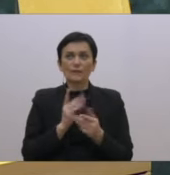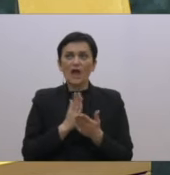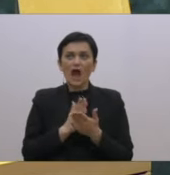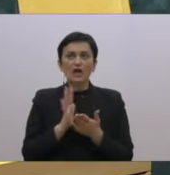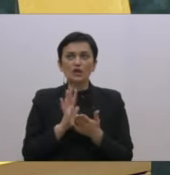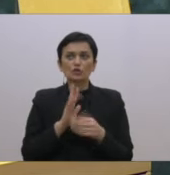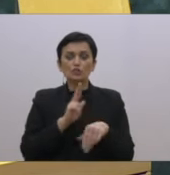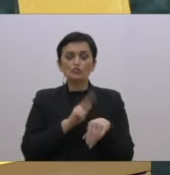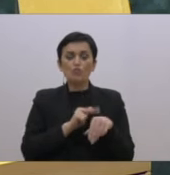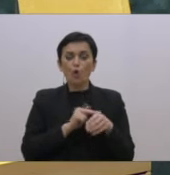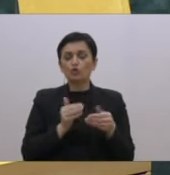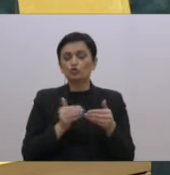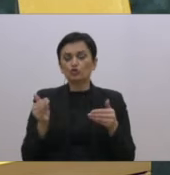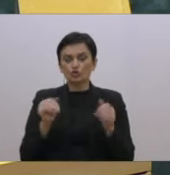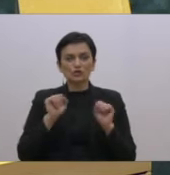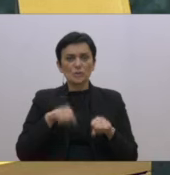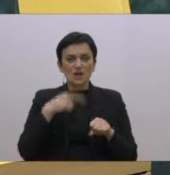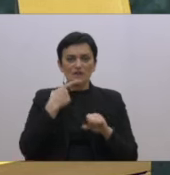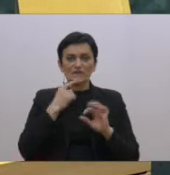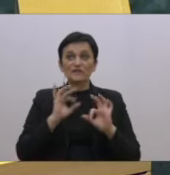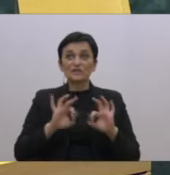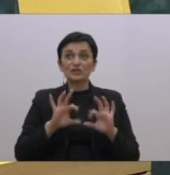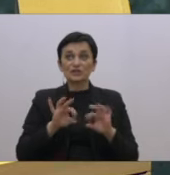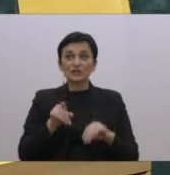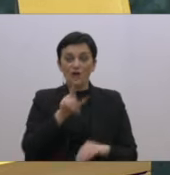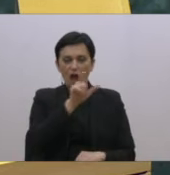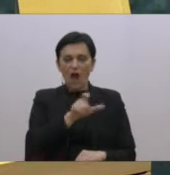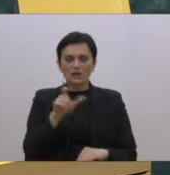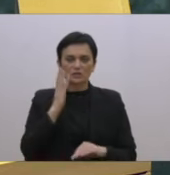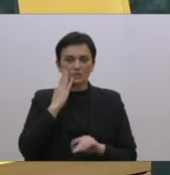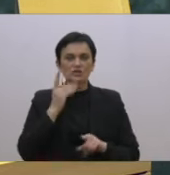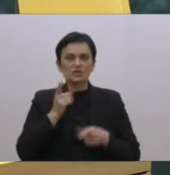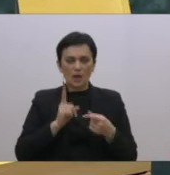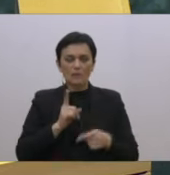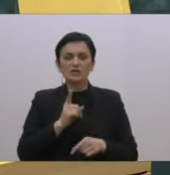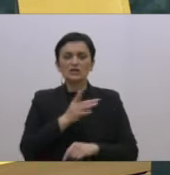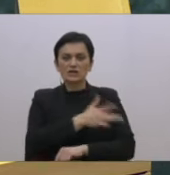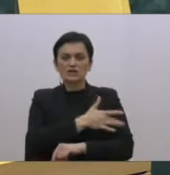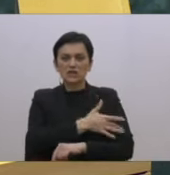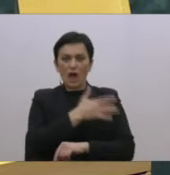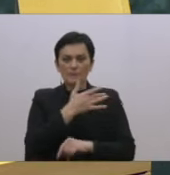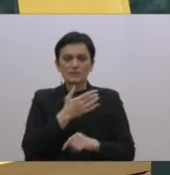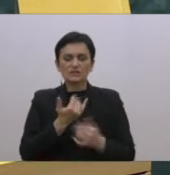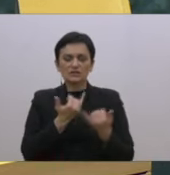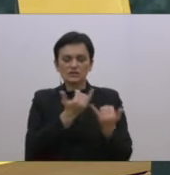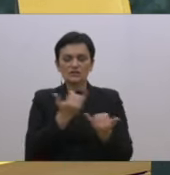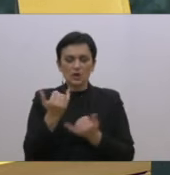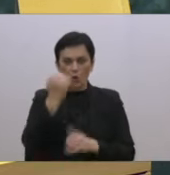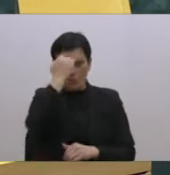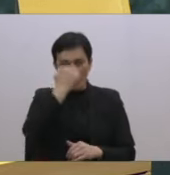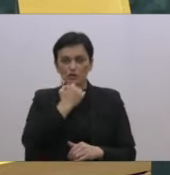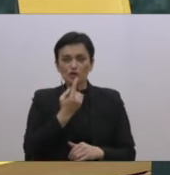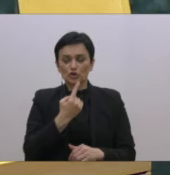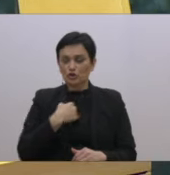შორს პოლიციისგან, შემიძლია ვთქვა, რომ ამ ადამიანებს ნამდვილად ეკუთვნის დამსახურებული მადლობა თითოეული